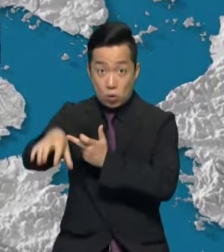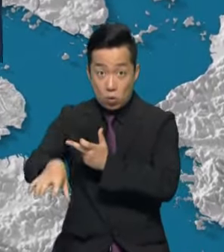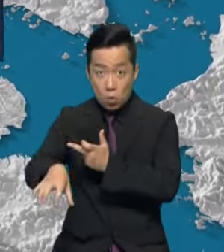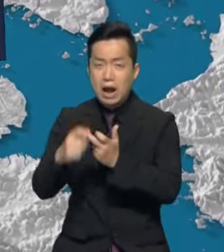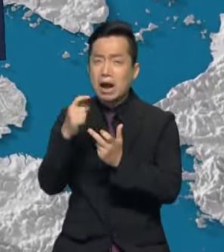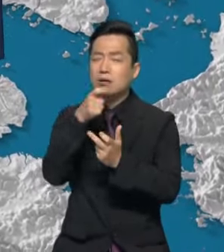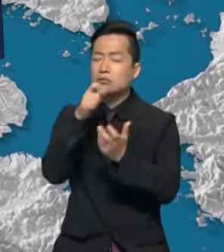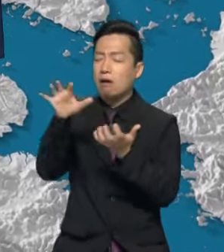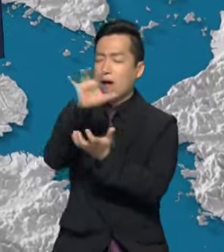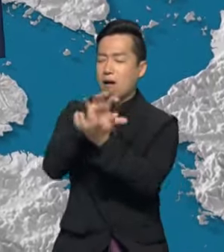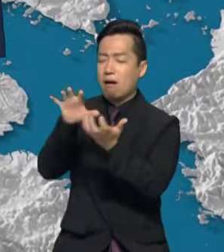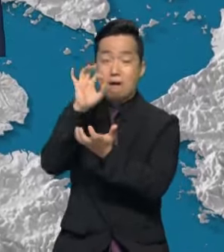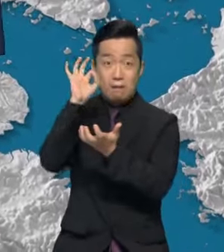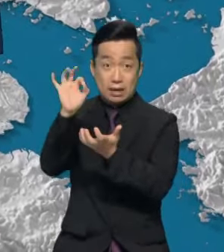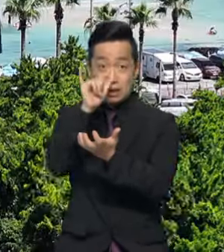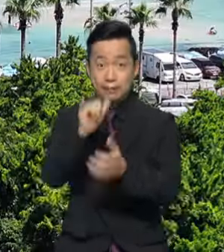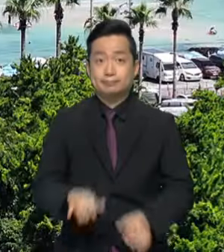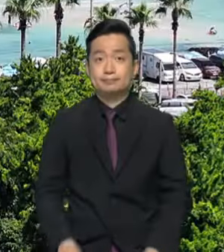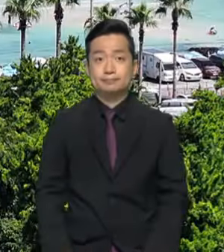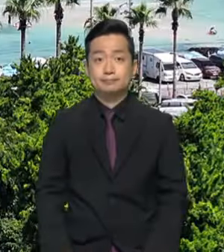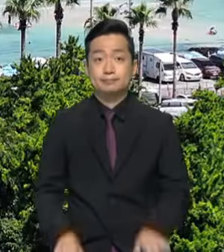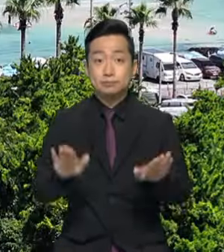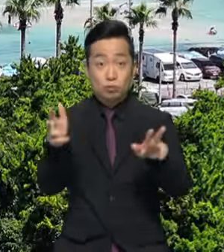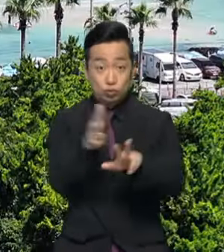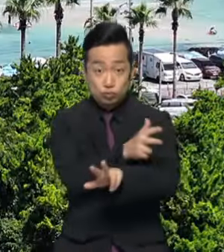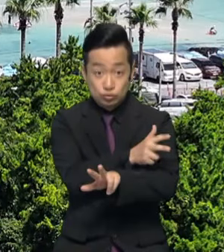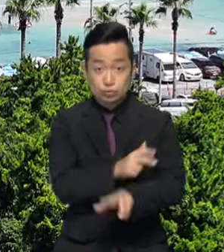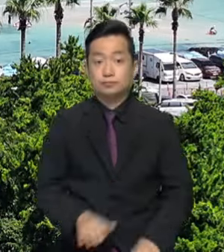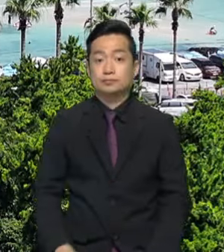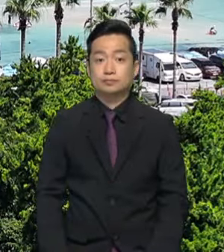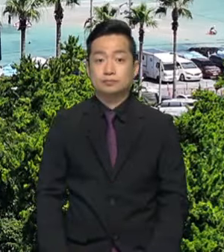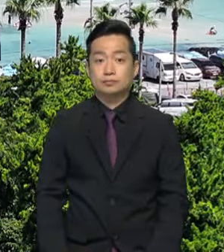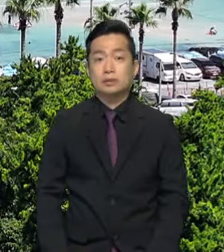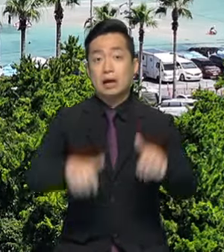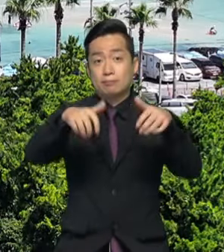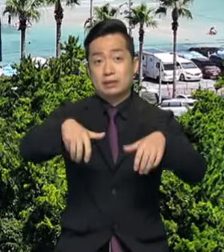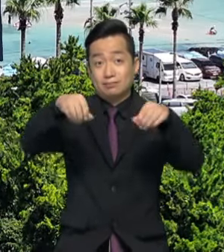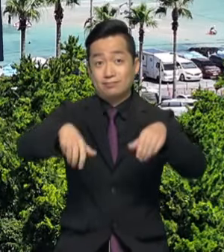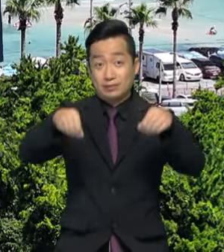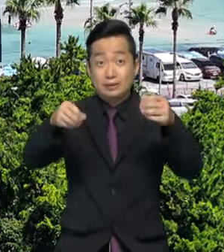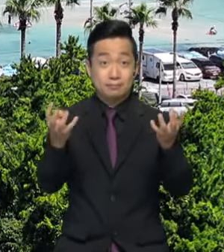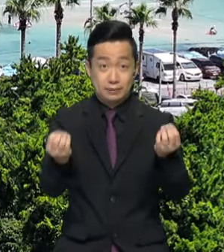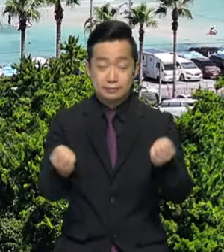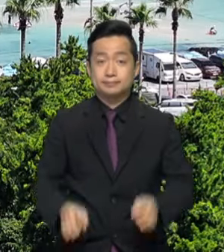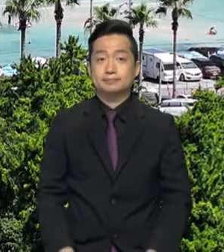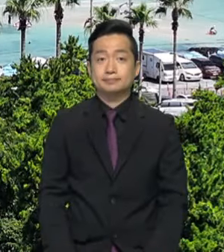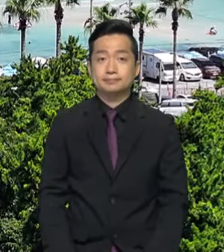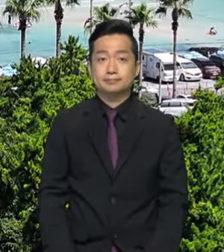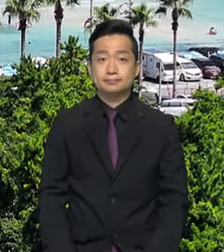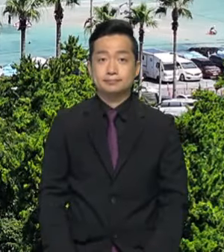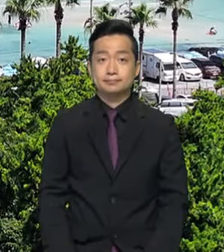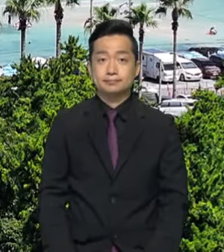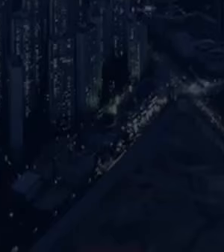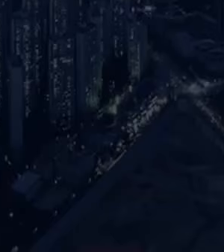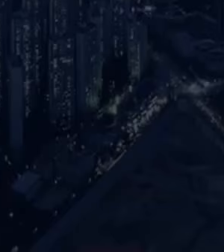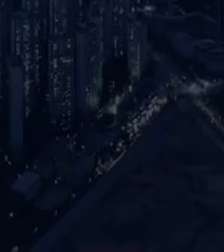짙은 안개가 끼겠습니다. 이번 주는 중북부 지역에 비 소식이 잦겠습니다. 날씨였습니다.